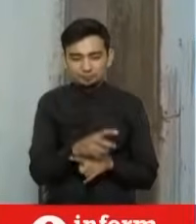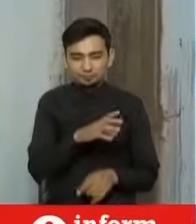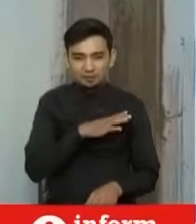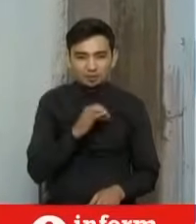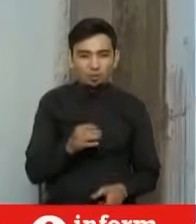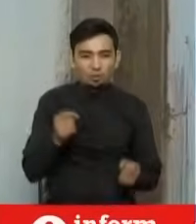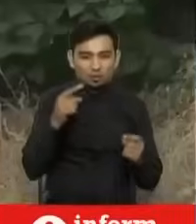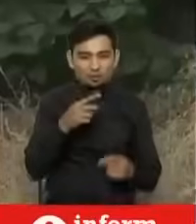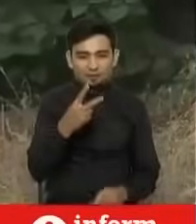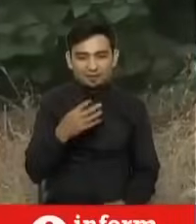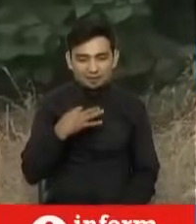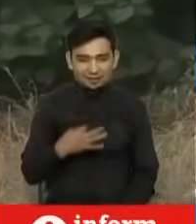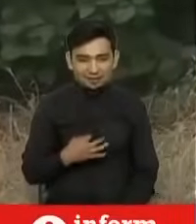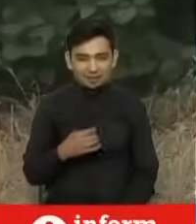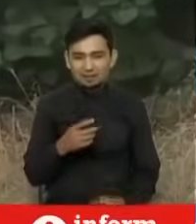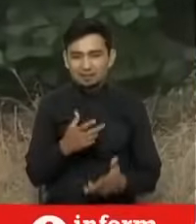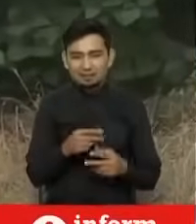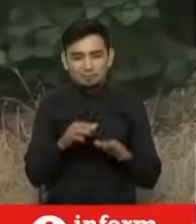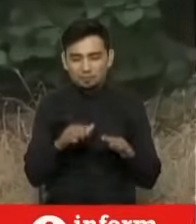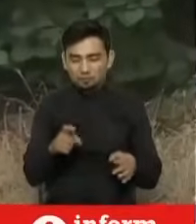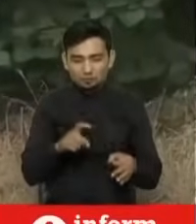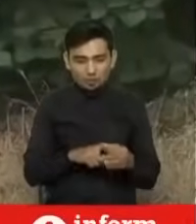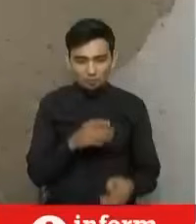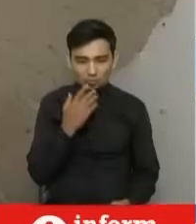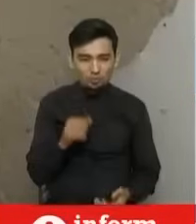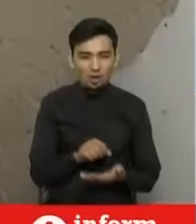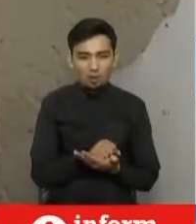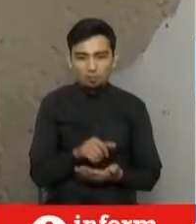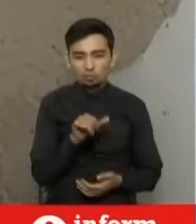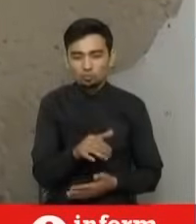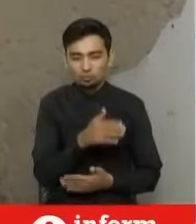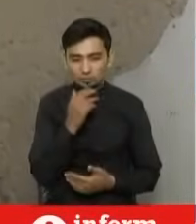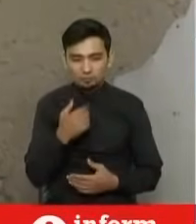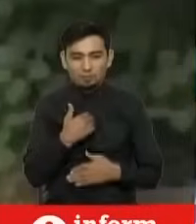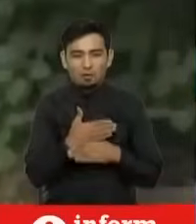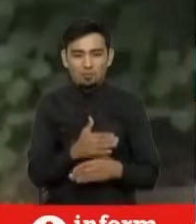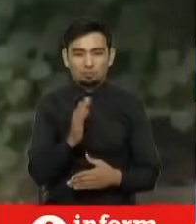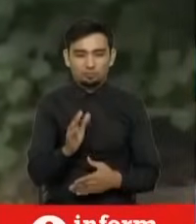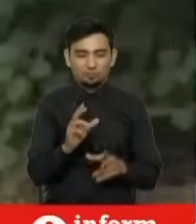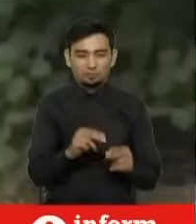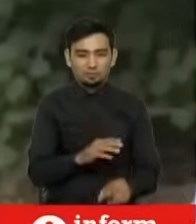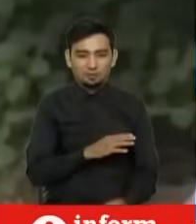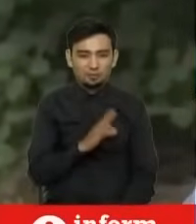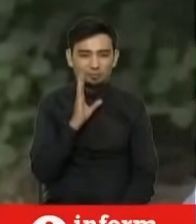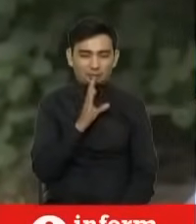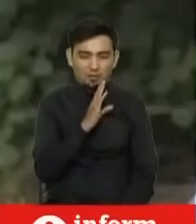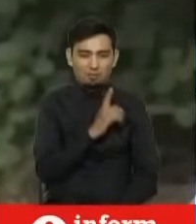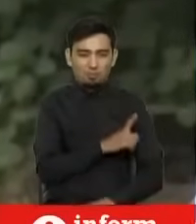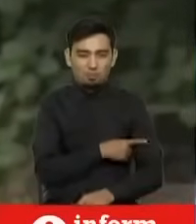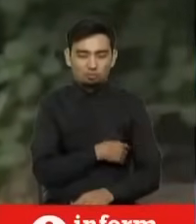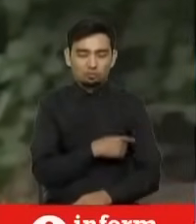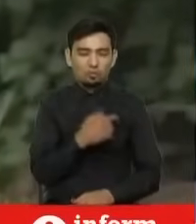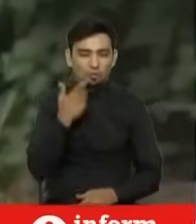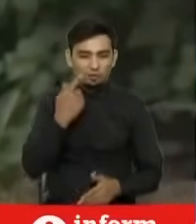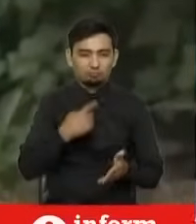Белгілі болғанда екі ұл еш жерде тіркелмеген. Құжаттандыруға қол ұшын созамыз дейді. Анасы емханадан шыққан соң,